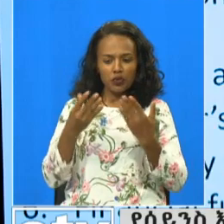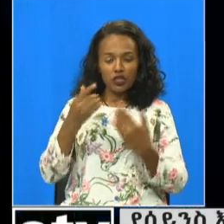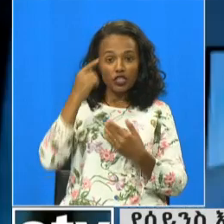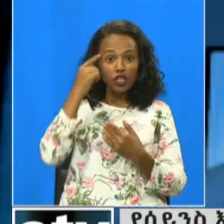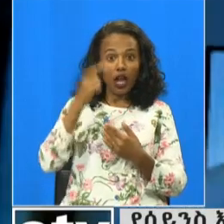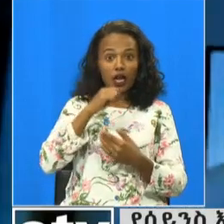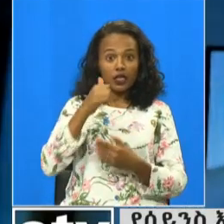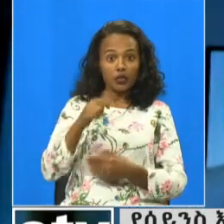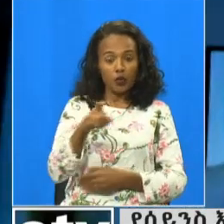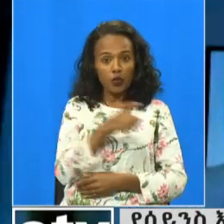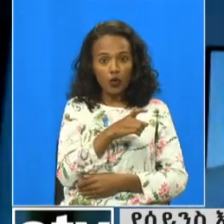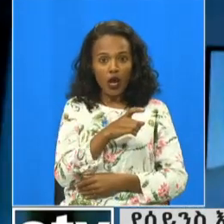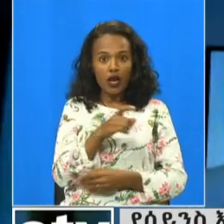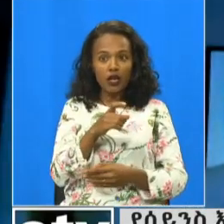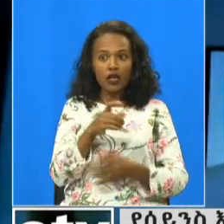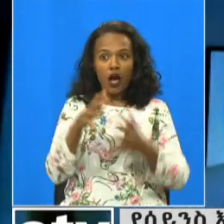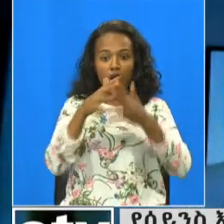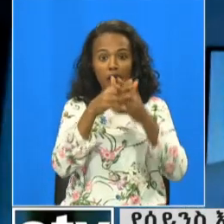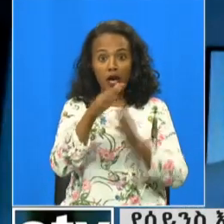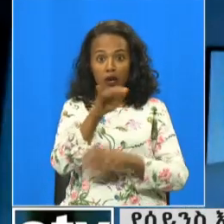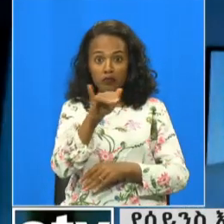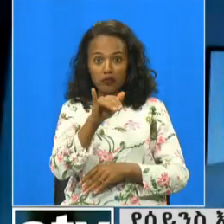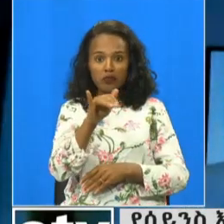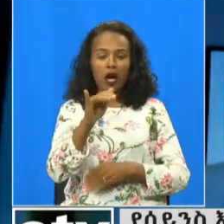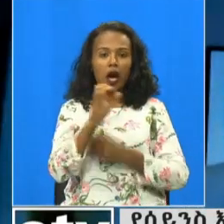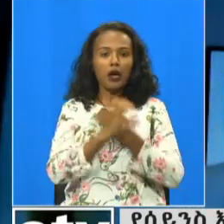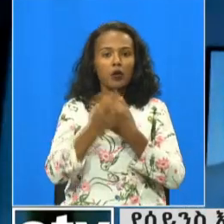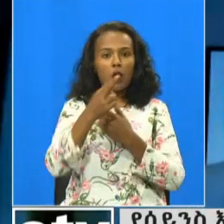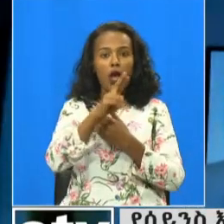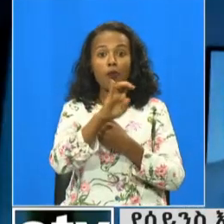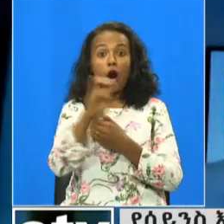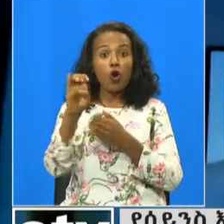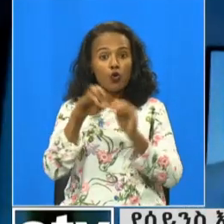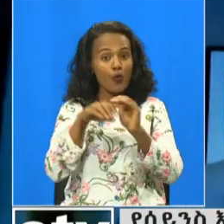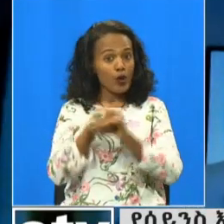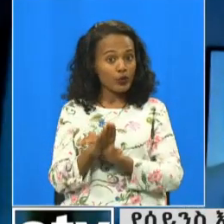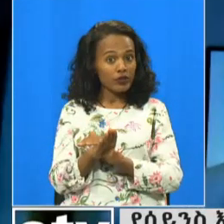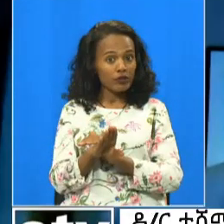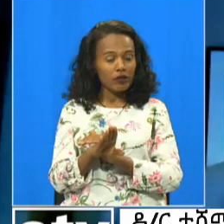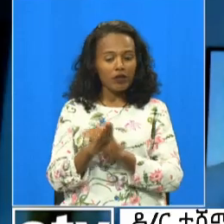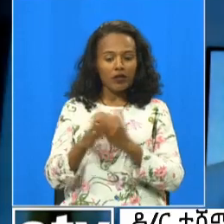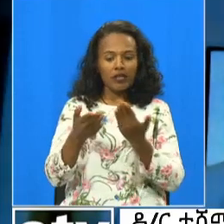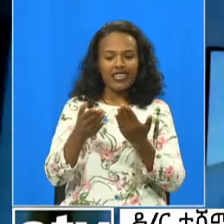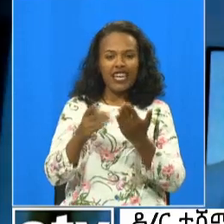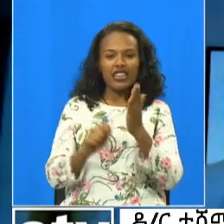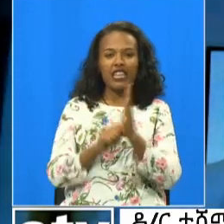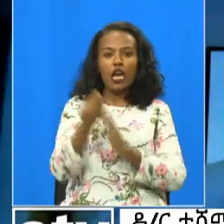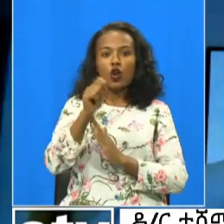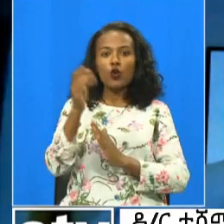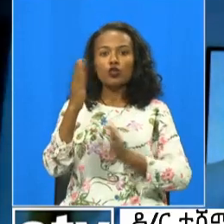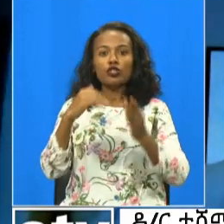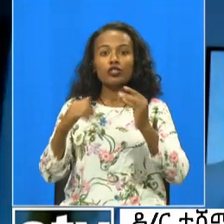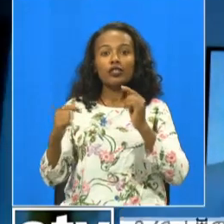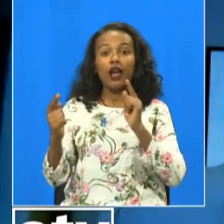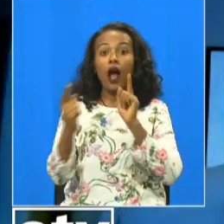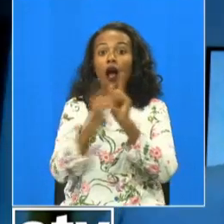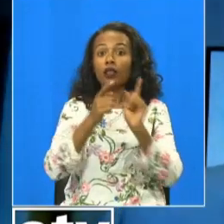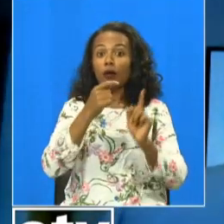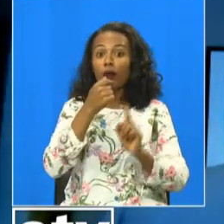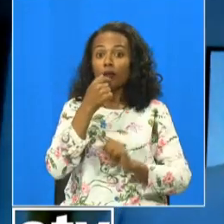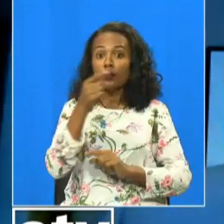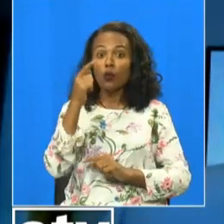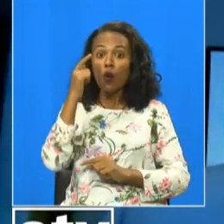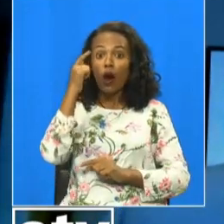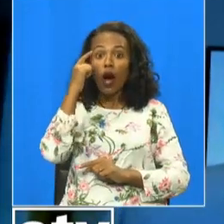ይሆናል አሜሪካን በመሰለ ሀገር ወይም አውሮፓ ውስጥ የቴክኖሎጂ ችግር ያጋጥማል ብሎ